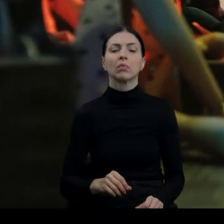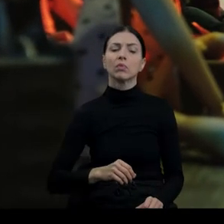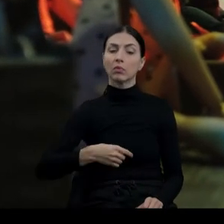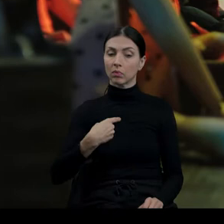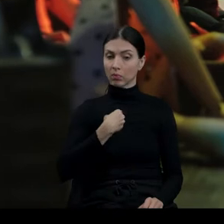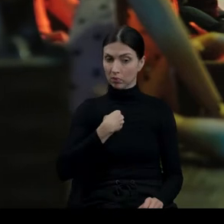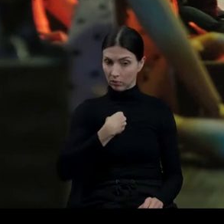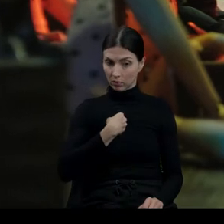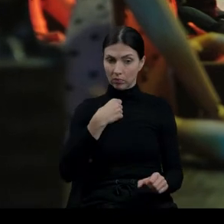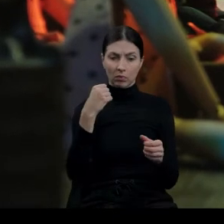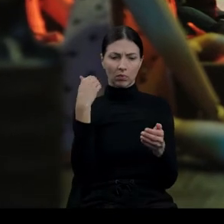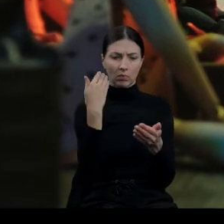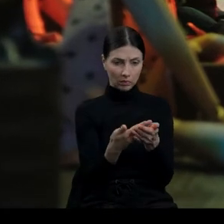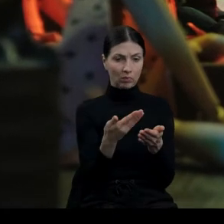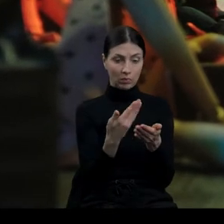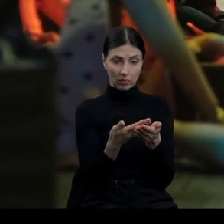chęć jakby